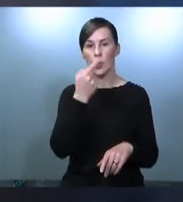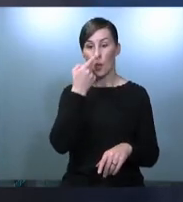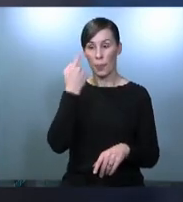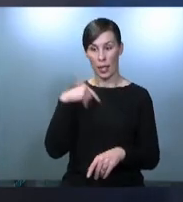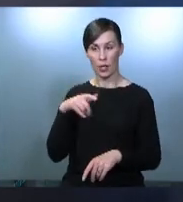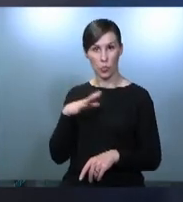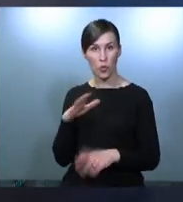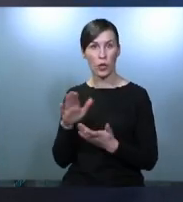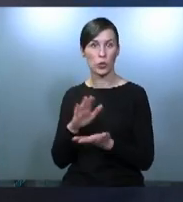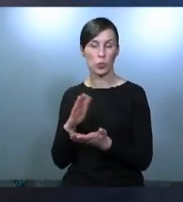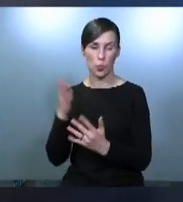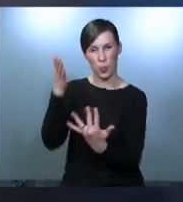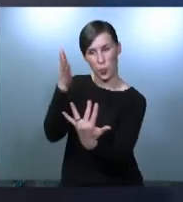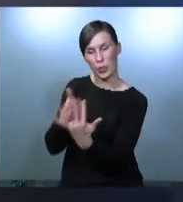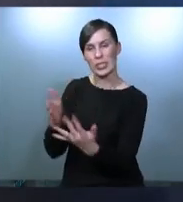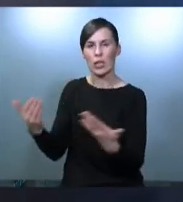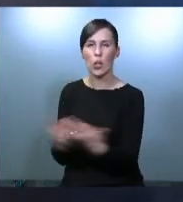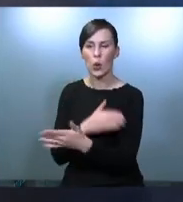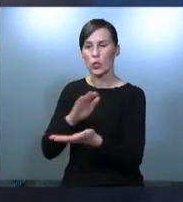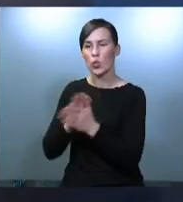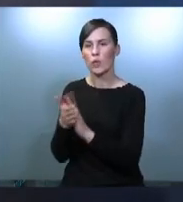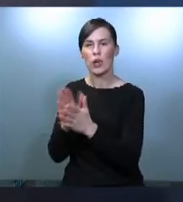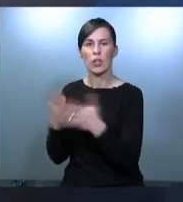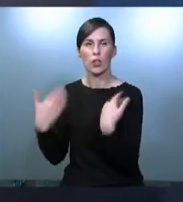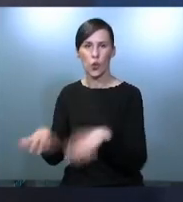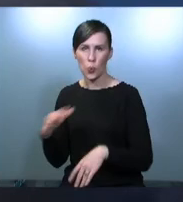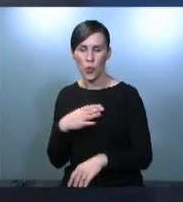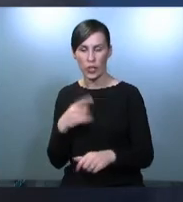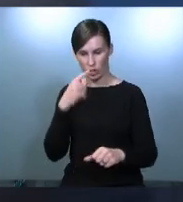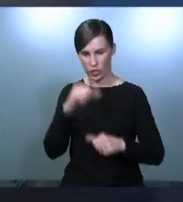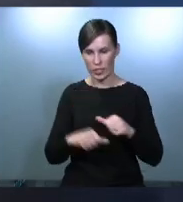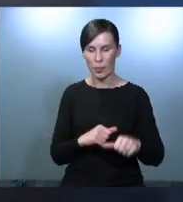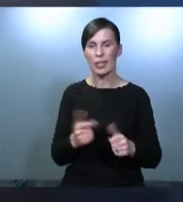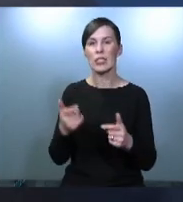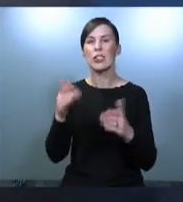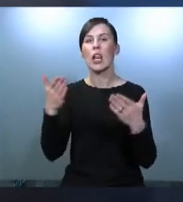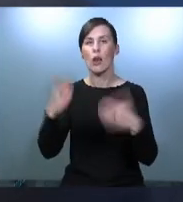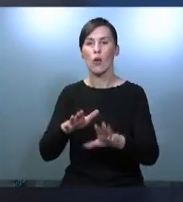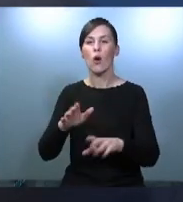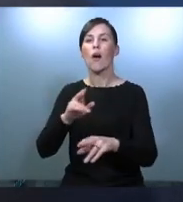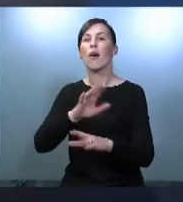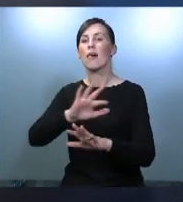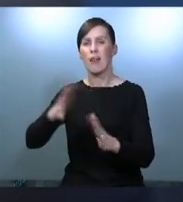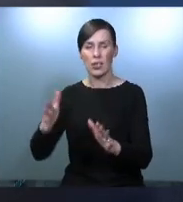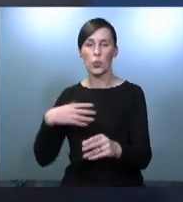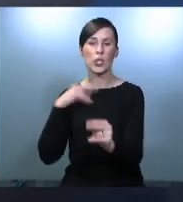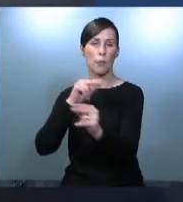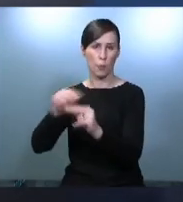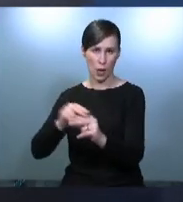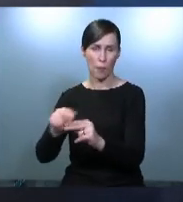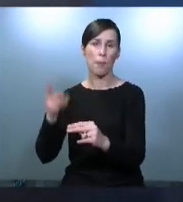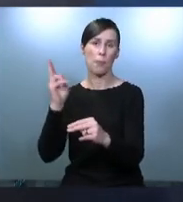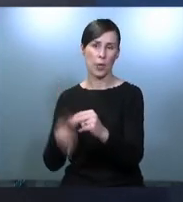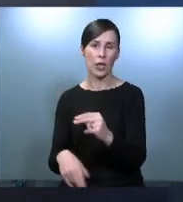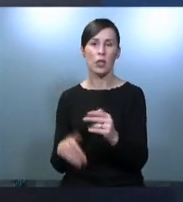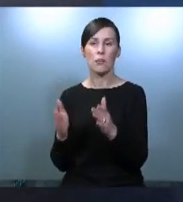jo suremontuota naujai, šiemet bus pabaigta kita dalis, bus įrengti dviračių takai irgi pramonės įmonių. Ir